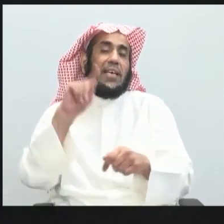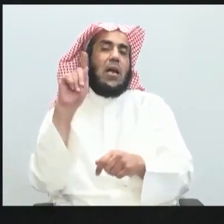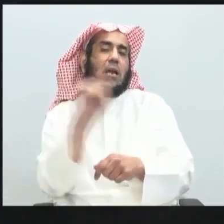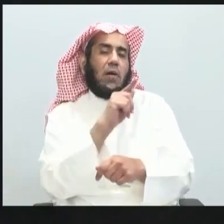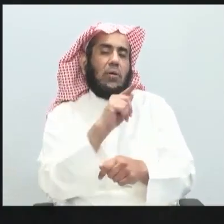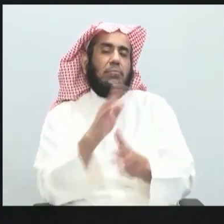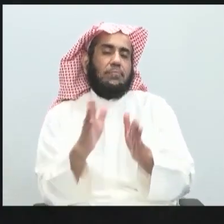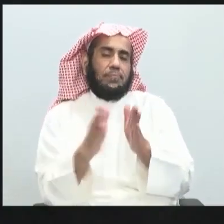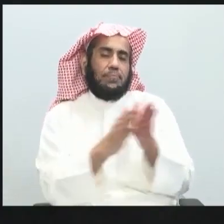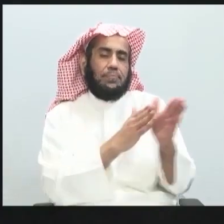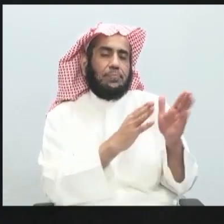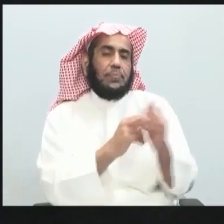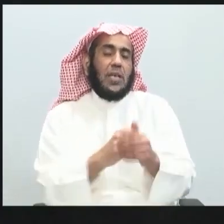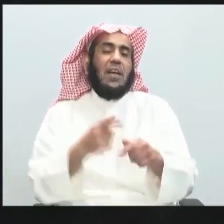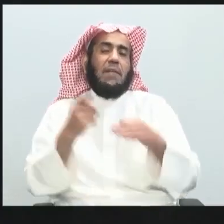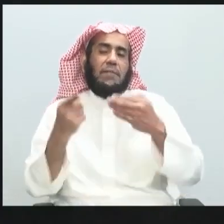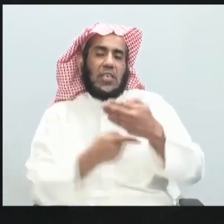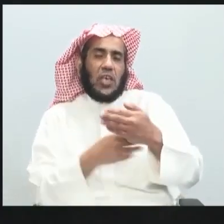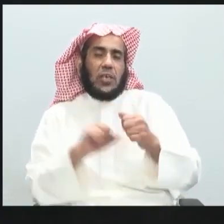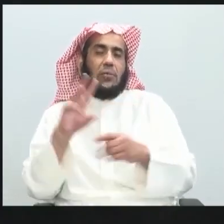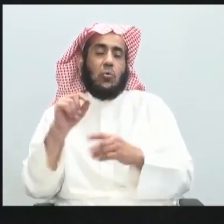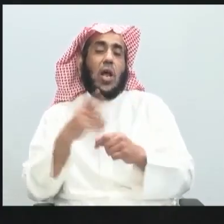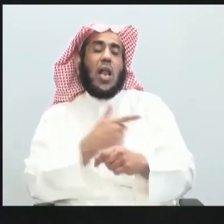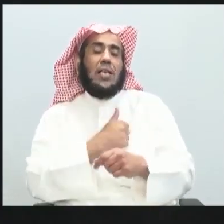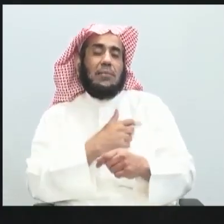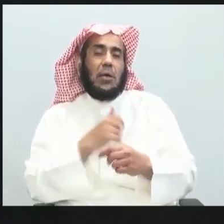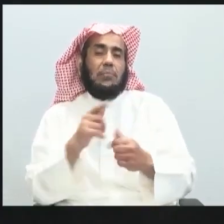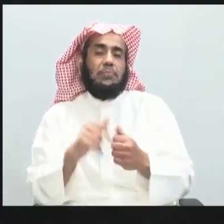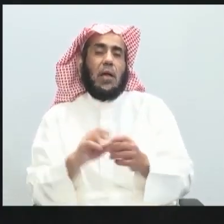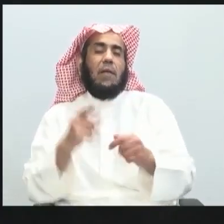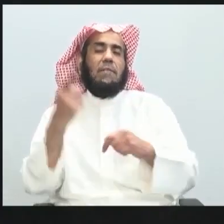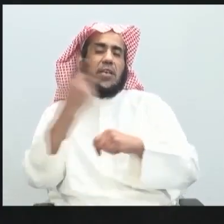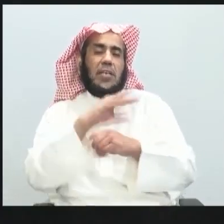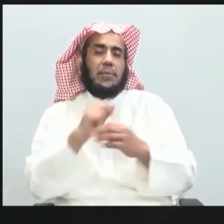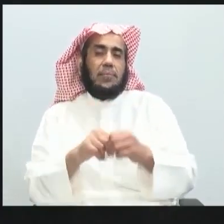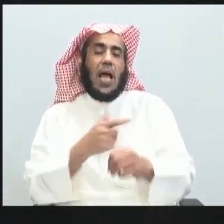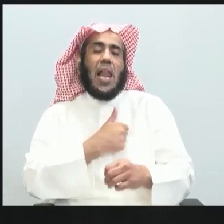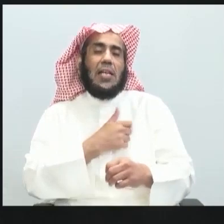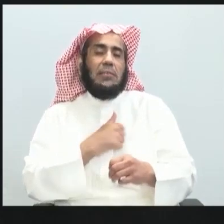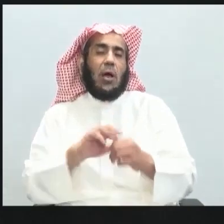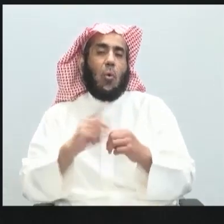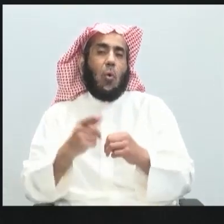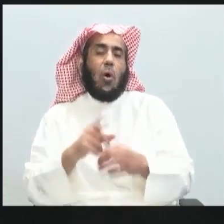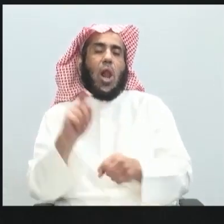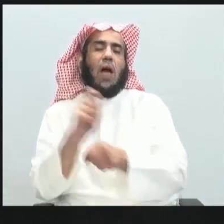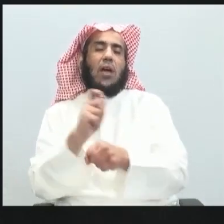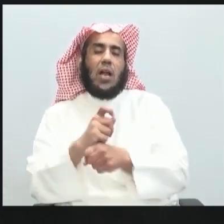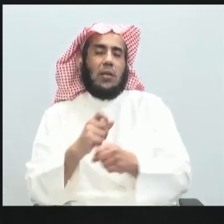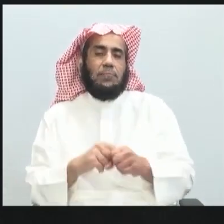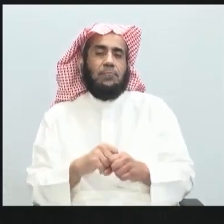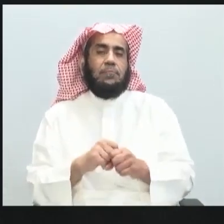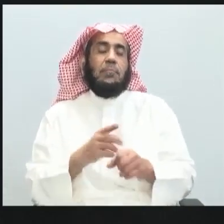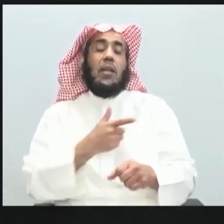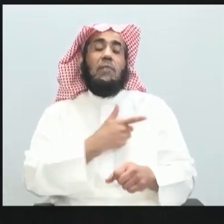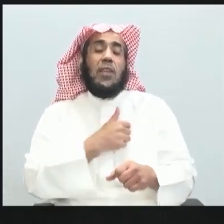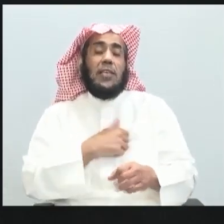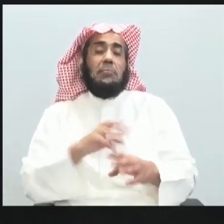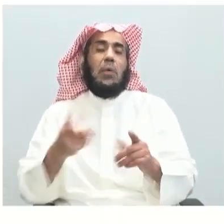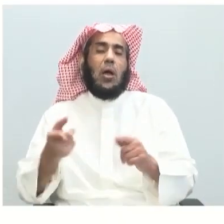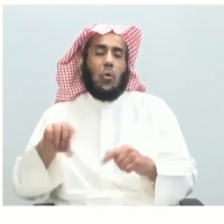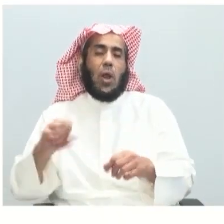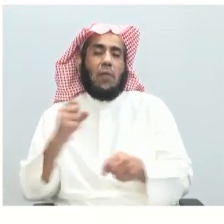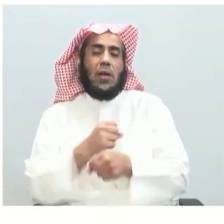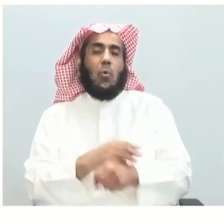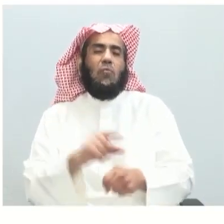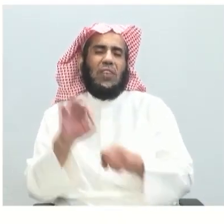يدخل في الرفع في الجر هنا ذكرت الاسماء في النصب هنا ذكرت اسماء والافعال ان اسماء والافعال